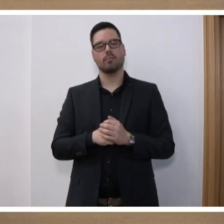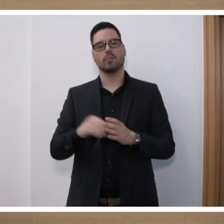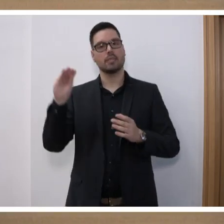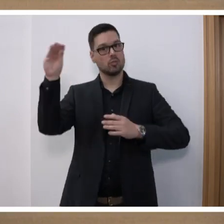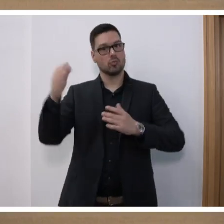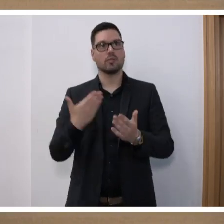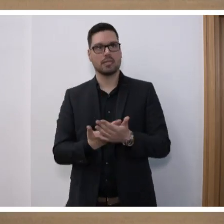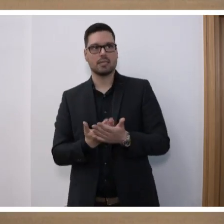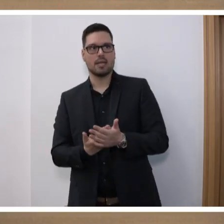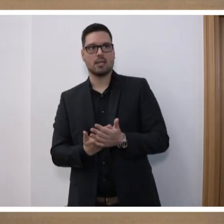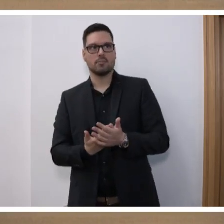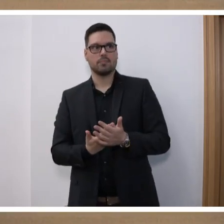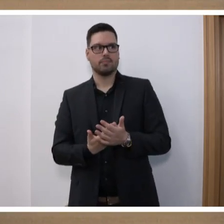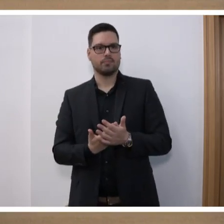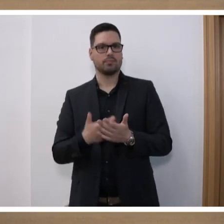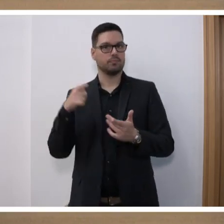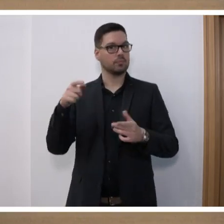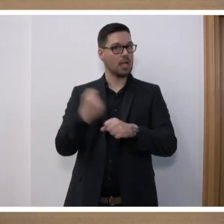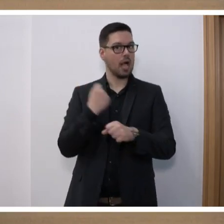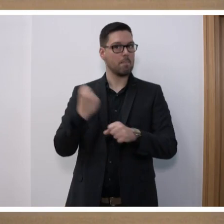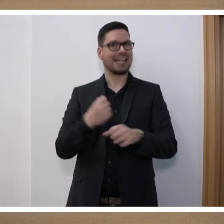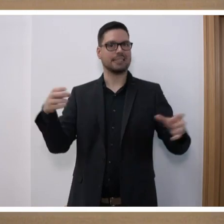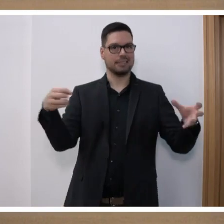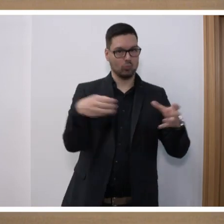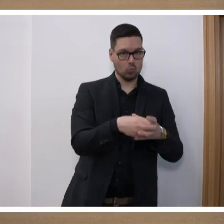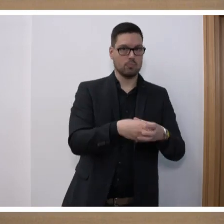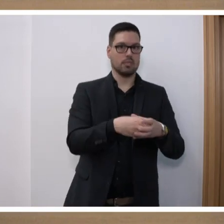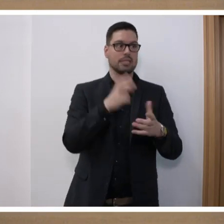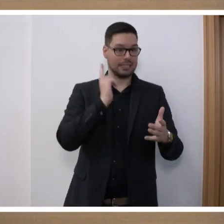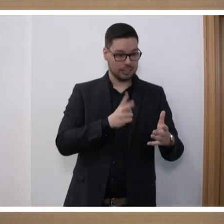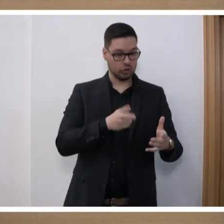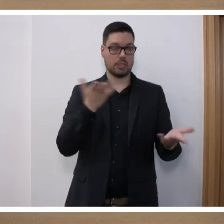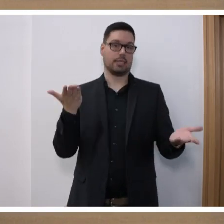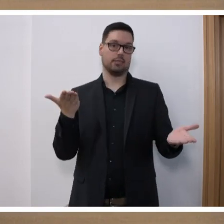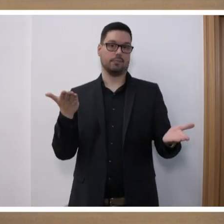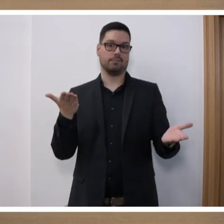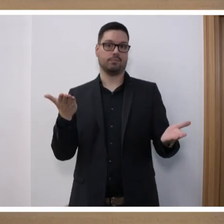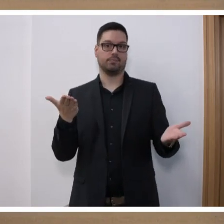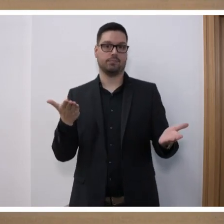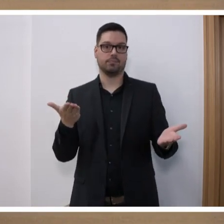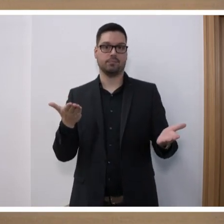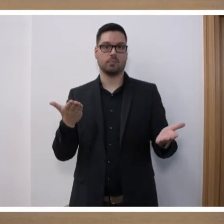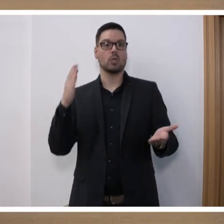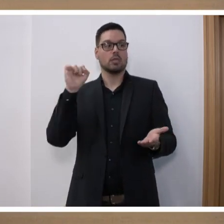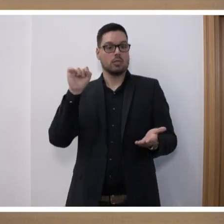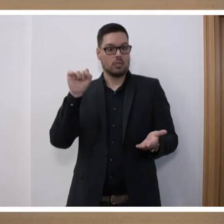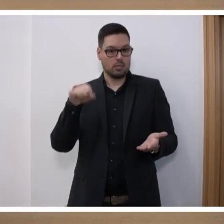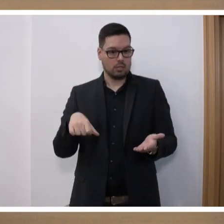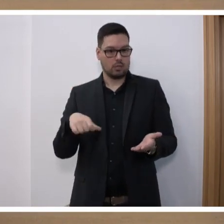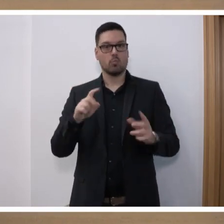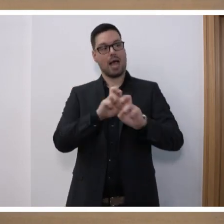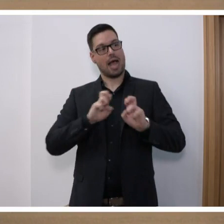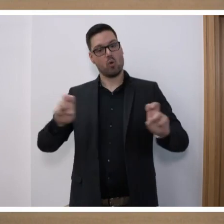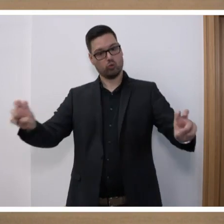diese interministerielle Arbeitsgruppe auch richtig eingesetzt und wir können da gerne auch im